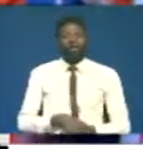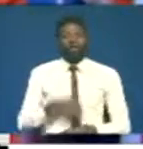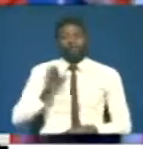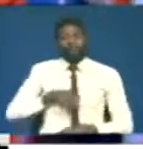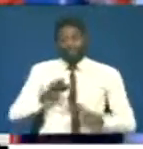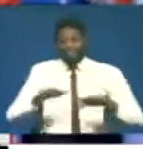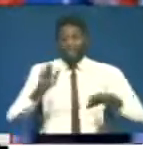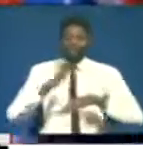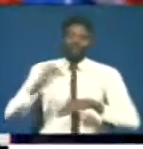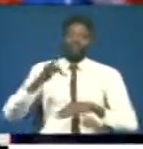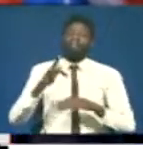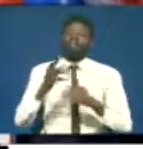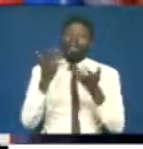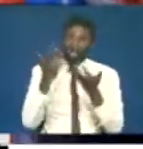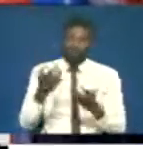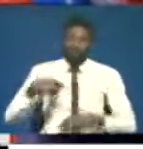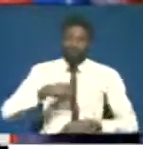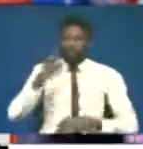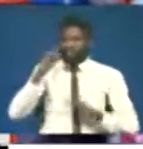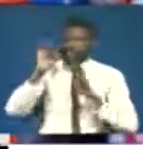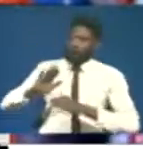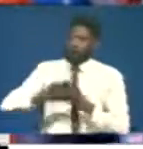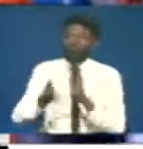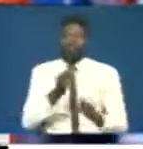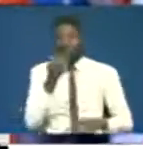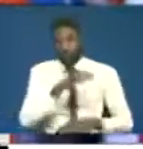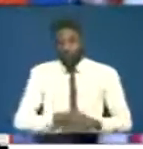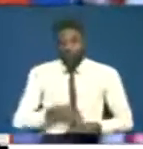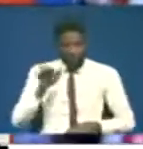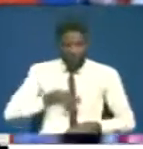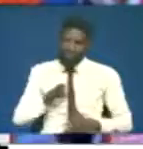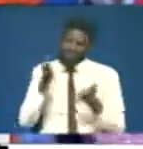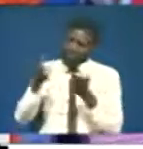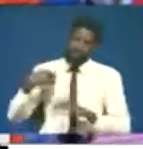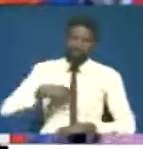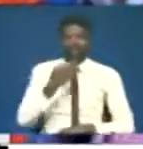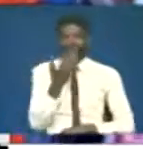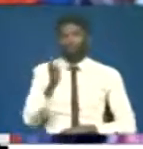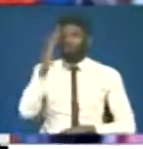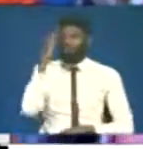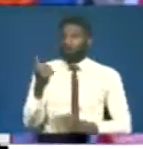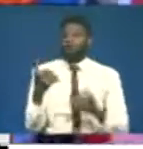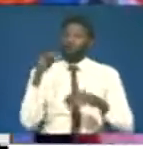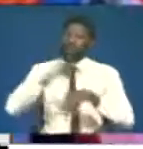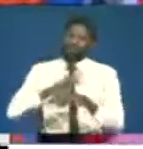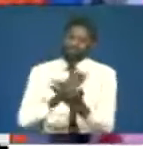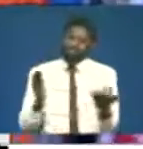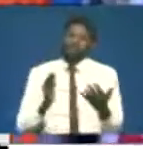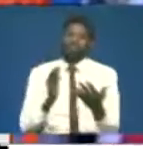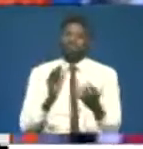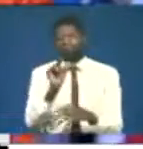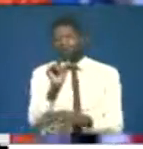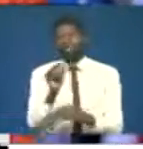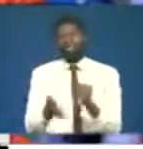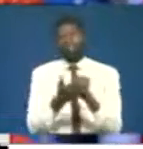tukiwa hatuna chakula. So leo wale wamama wako hapa, tunashukuru Mungu maana watapata kidogo ambayo itawasaidia kwa siku